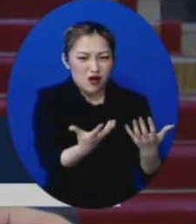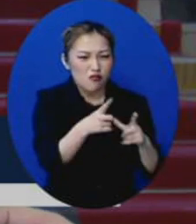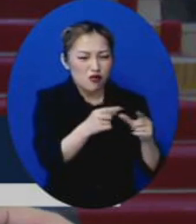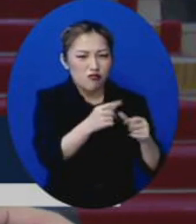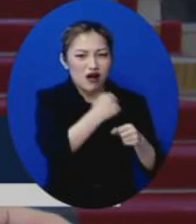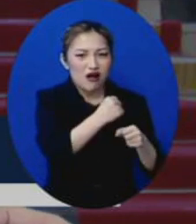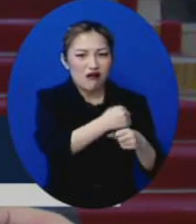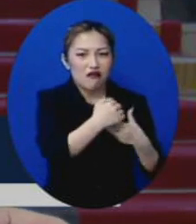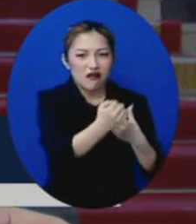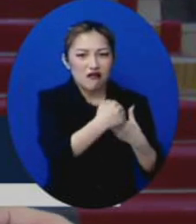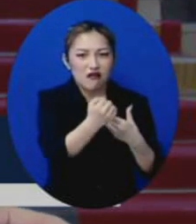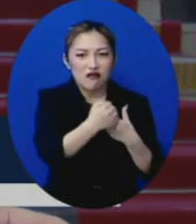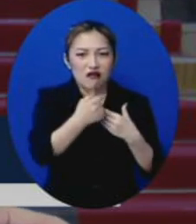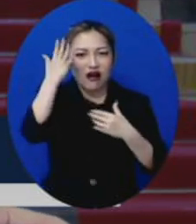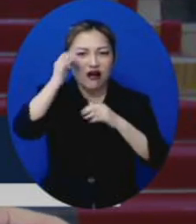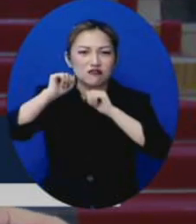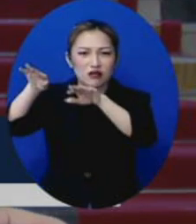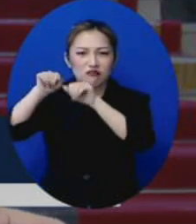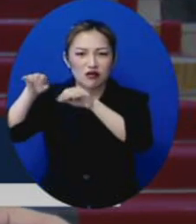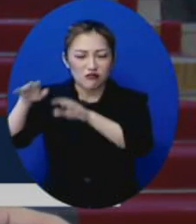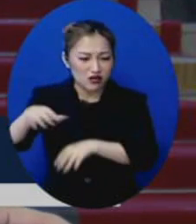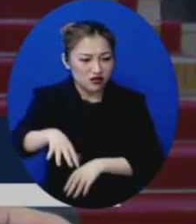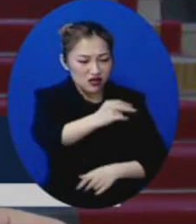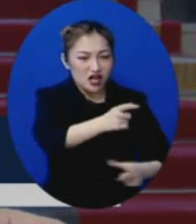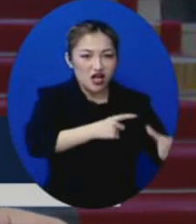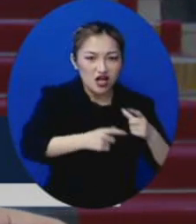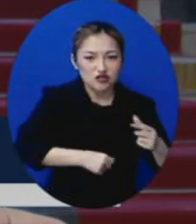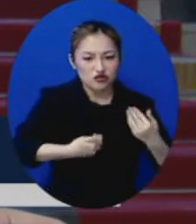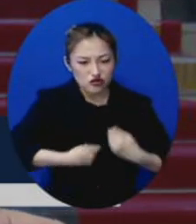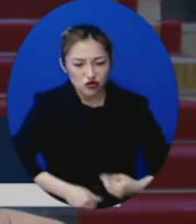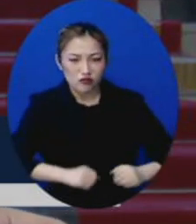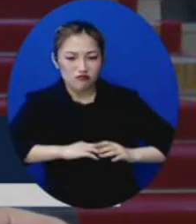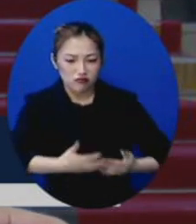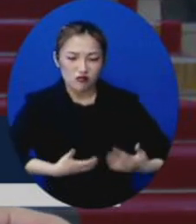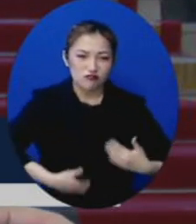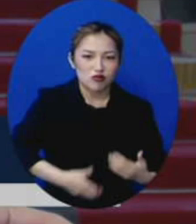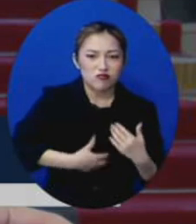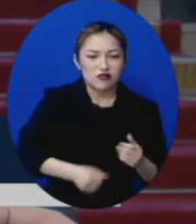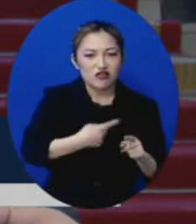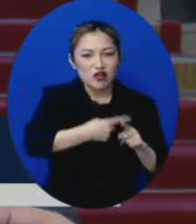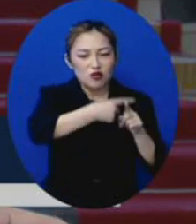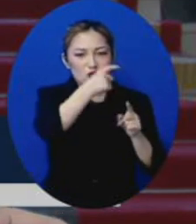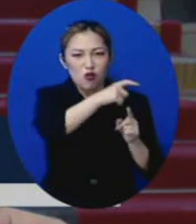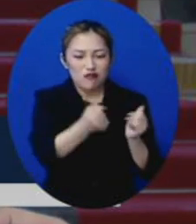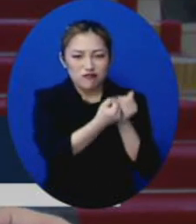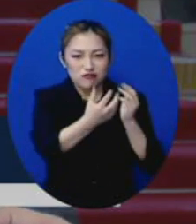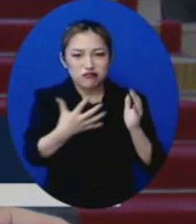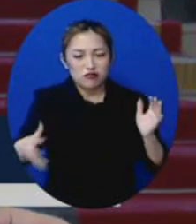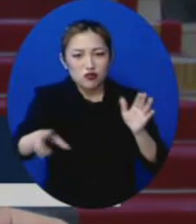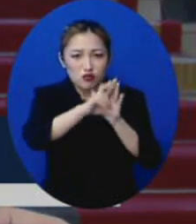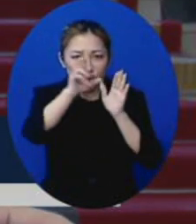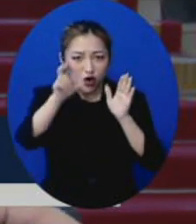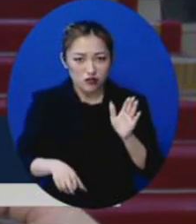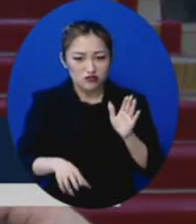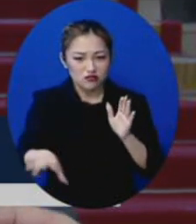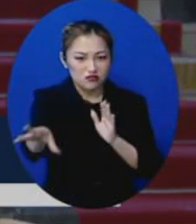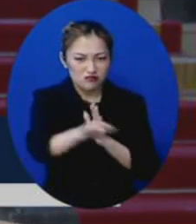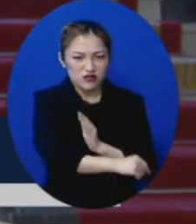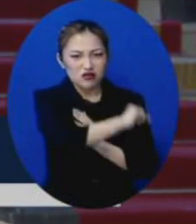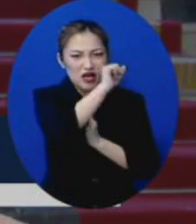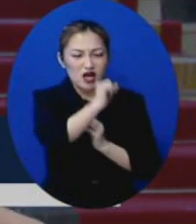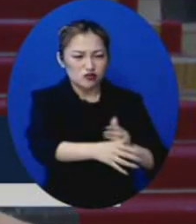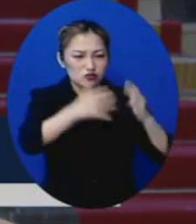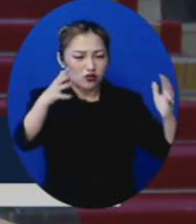байгаа нөгөө бүтээмжийн өсөлт, эдийн засгийн өсөлт, төрөлжилт гэдэг нь бүгд байхгүй болно. Энэ бол үндэсний аюулгүй байдлын төвшөнд хэрж байгаа асууд